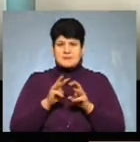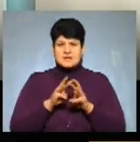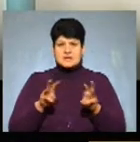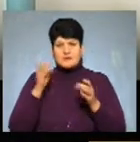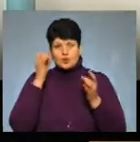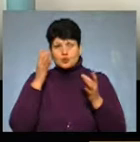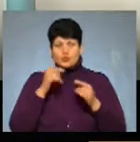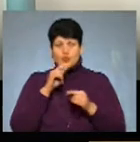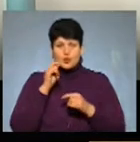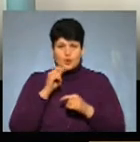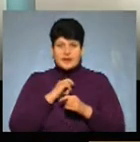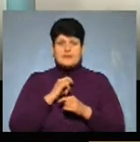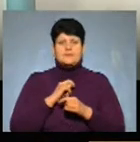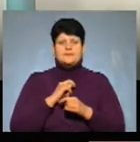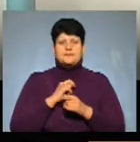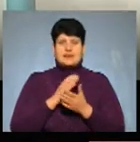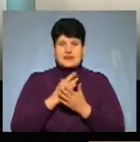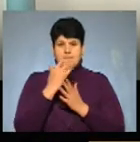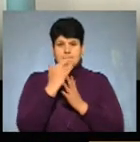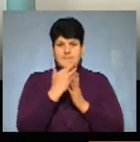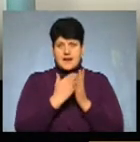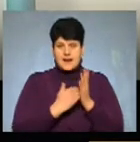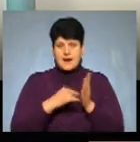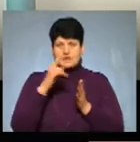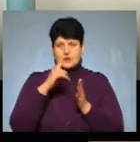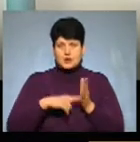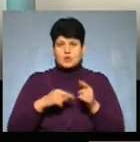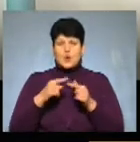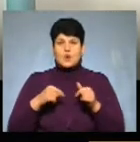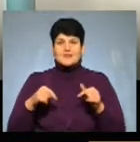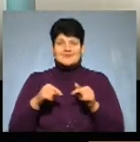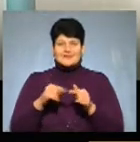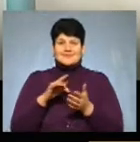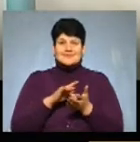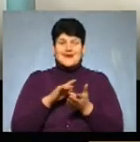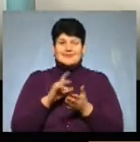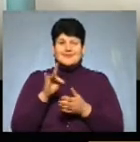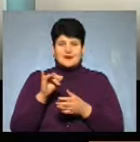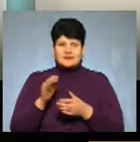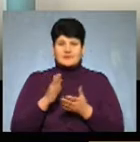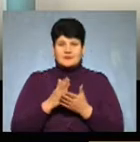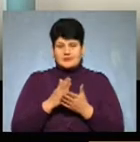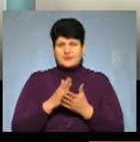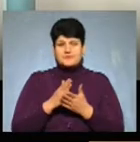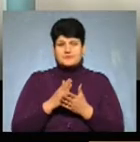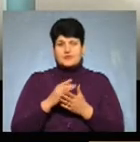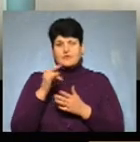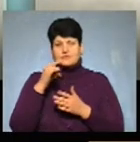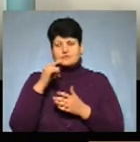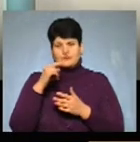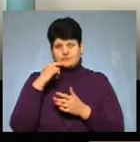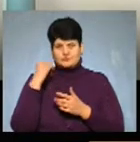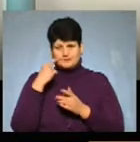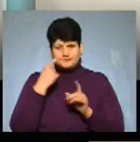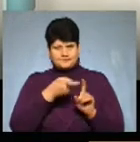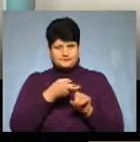Міністерства культури України, є перелік релігійних організацій, релігійних центрів, які знаходяться в країні-агресорі або в країні,